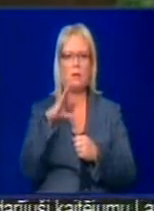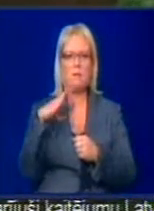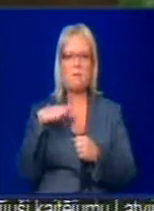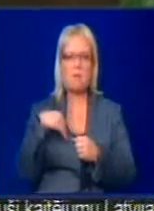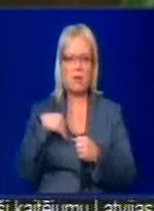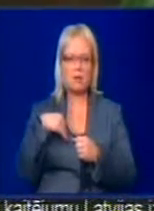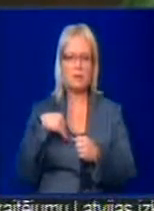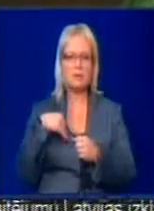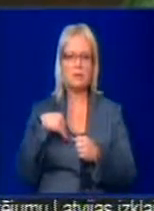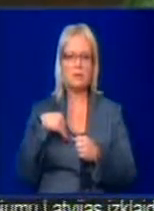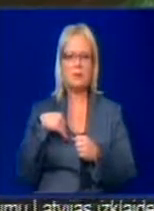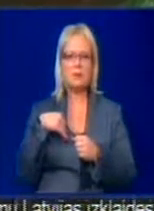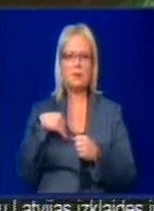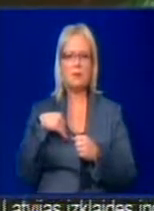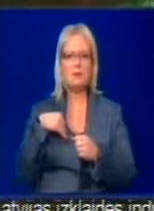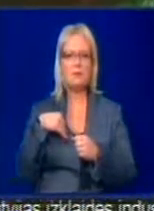Pēc.